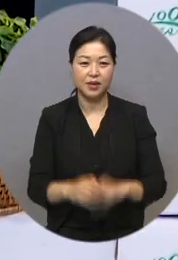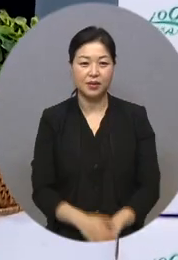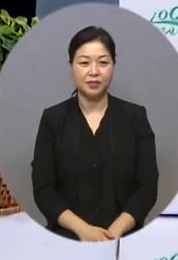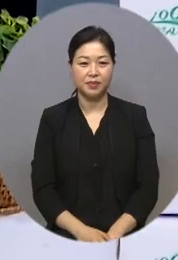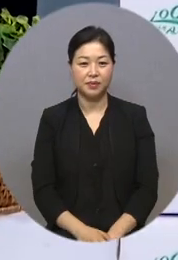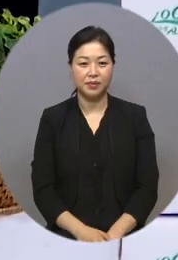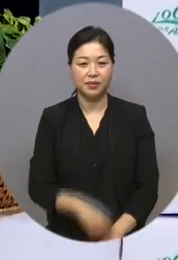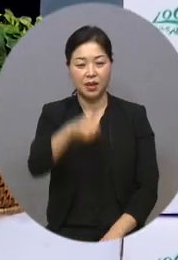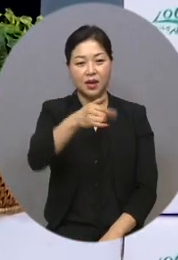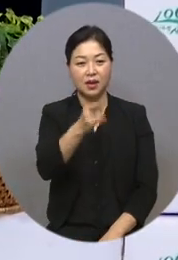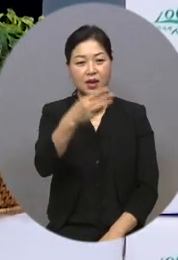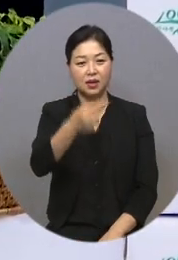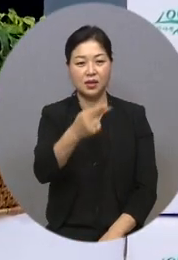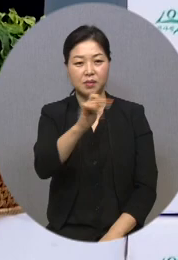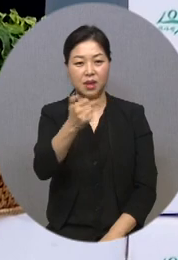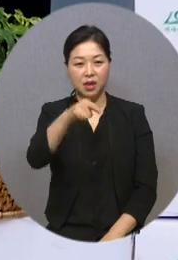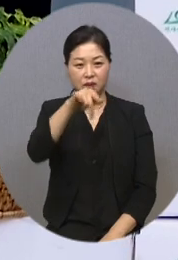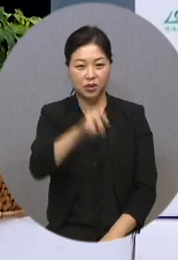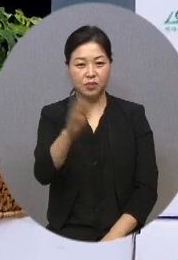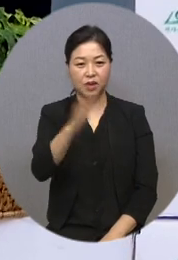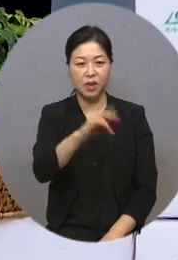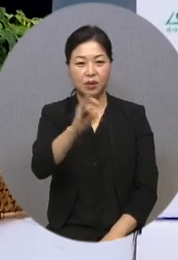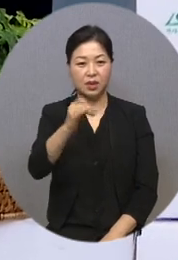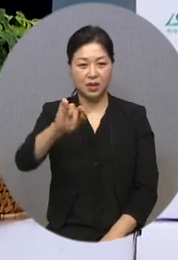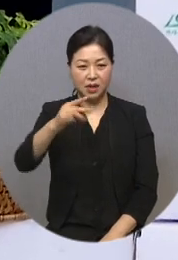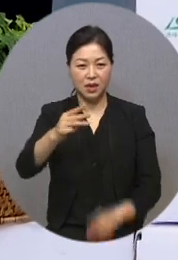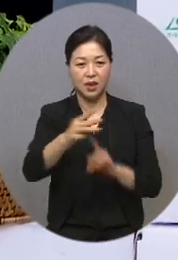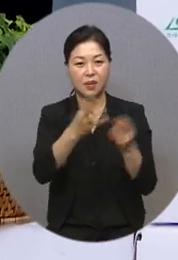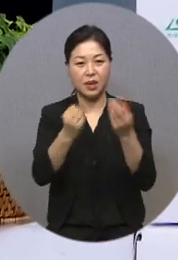계리마님과 미네랄이 많은 토양의 힘으로